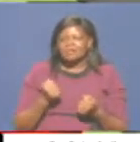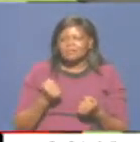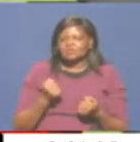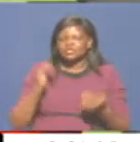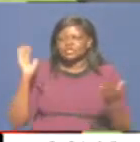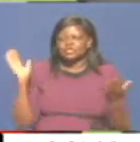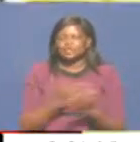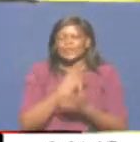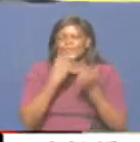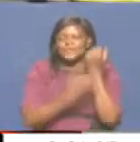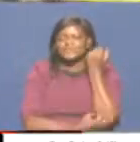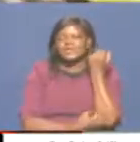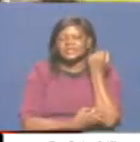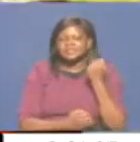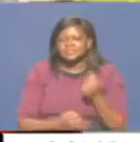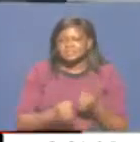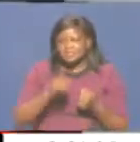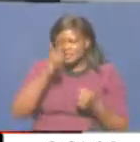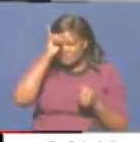umaskini mashinani.